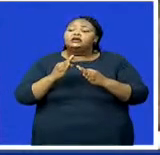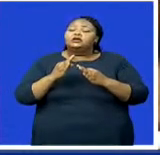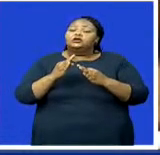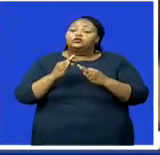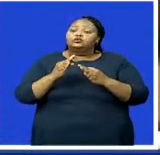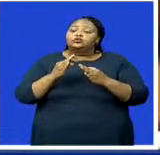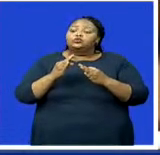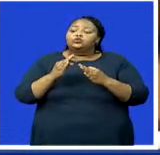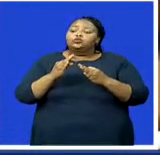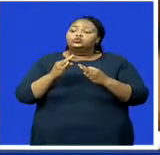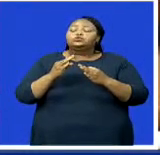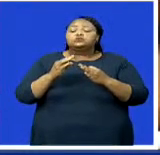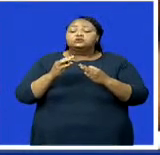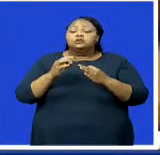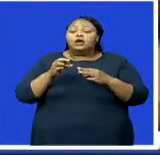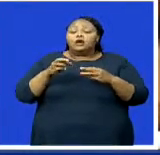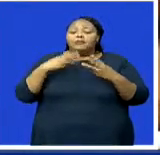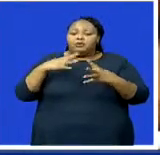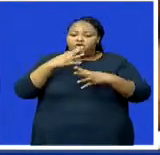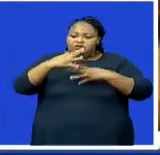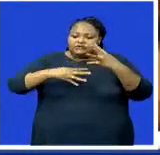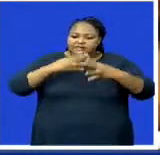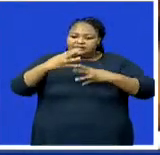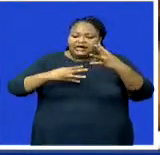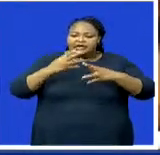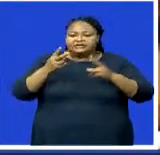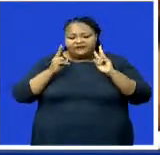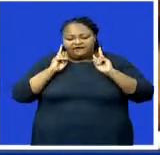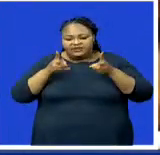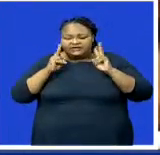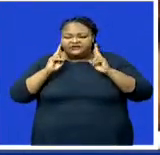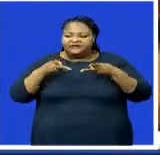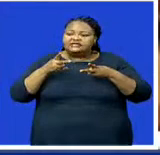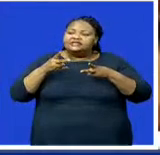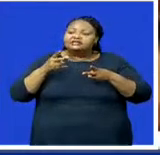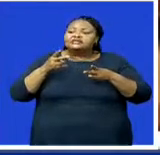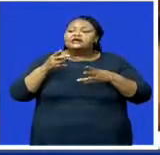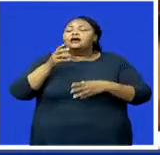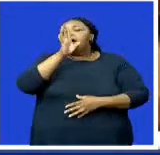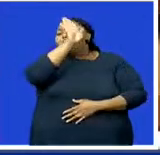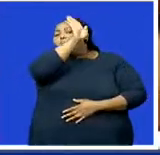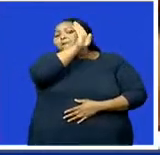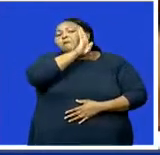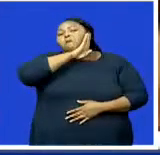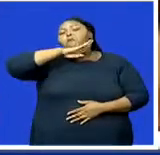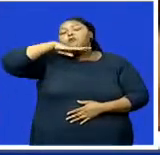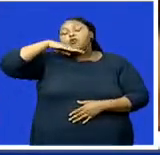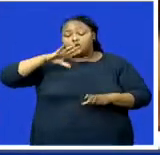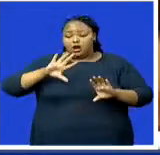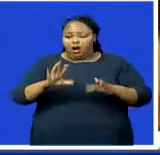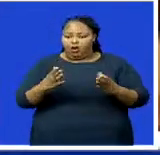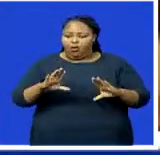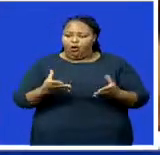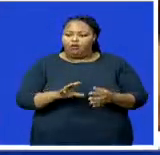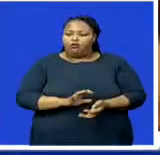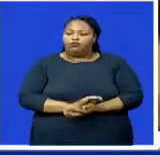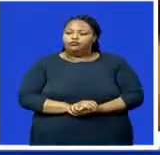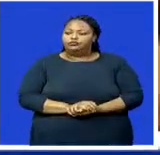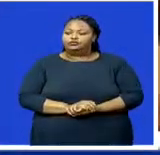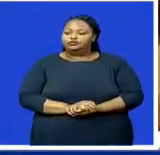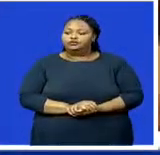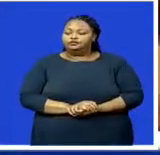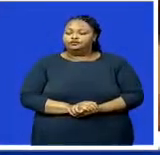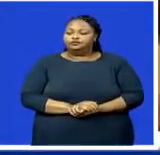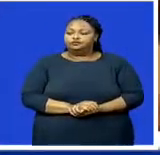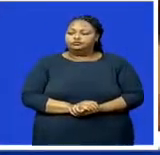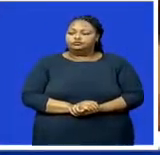enyedini. And came into history like this. So this